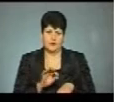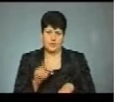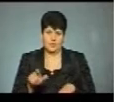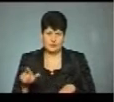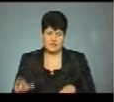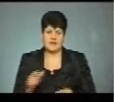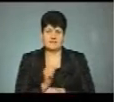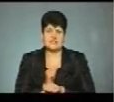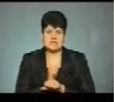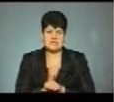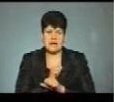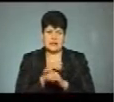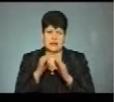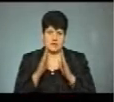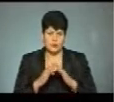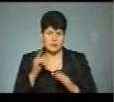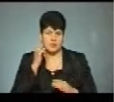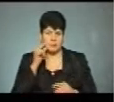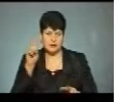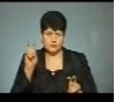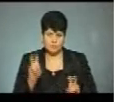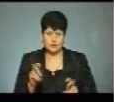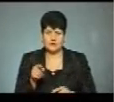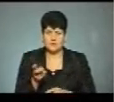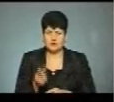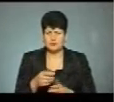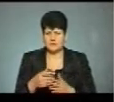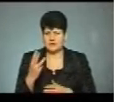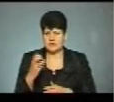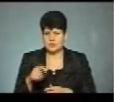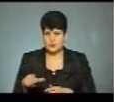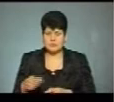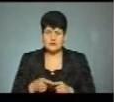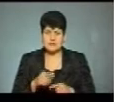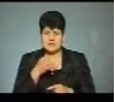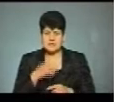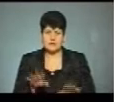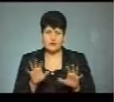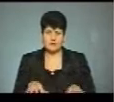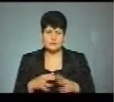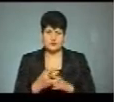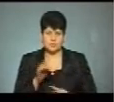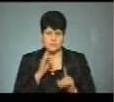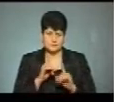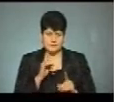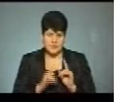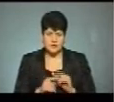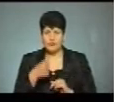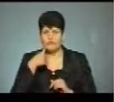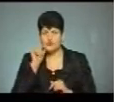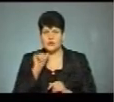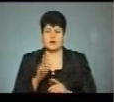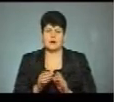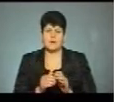проти везення евакуйованих людей вийшли майже 300 осіб. Про це повідомив голова селищної ради миколинців Петро Осіпчук. Вчора на